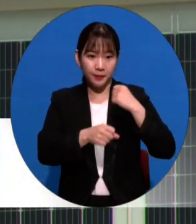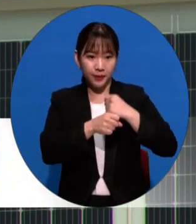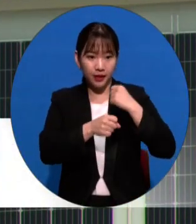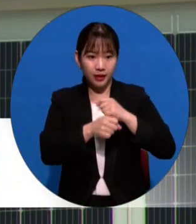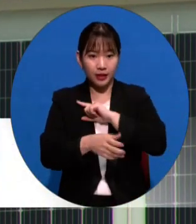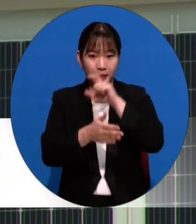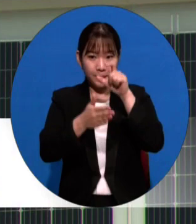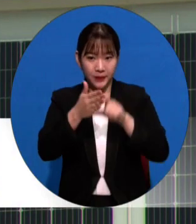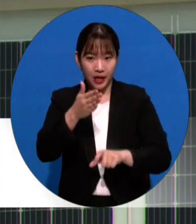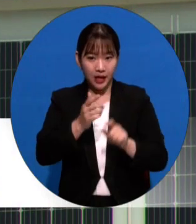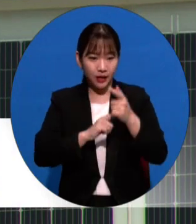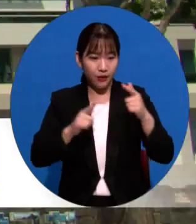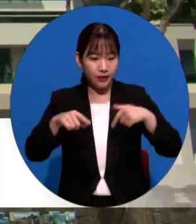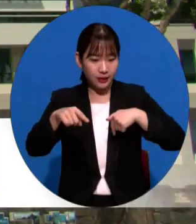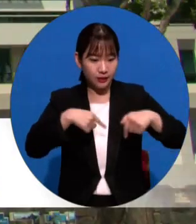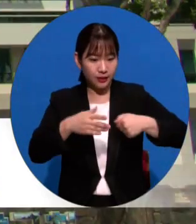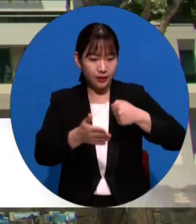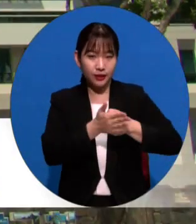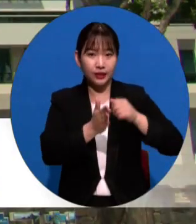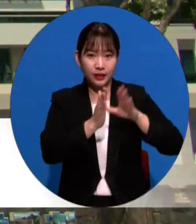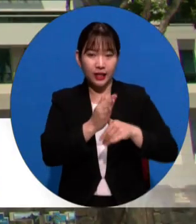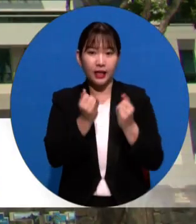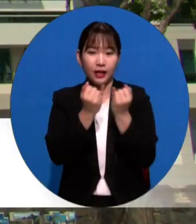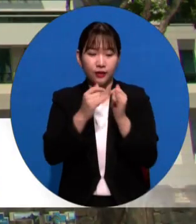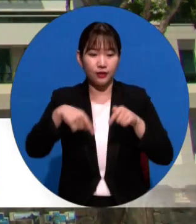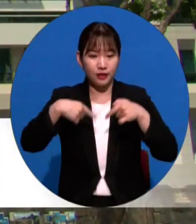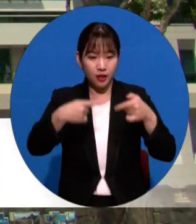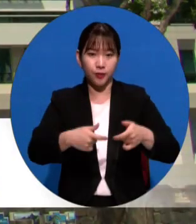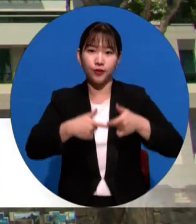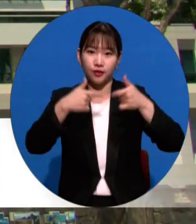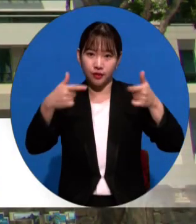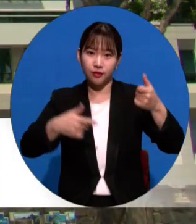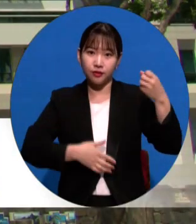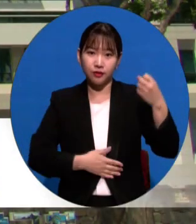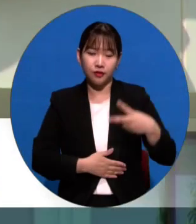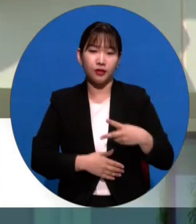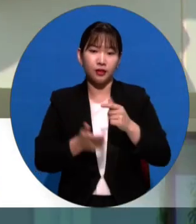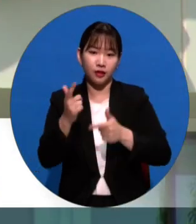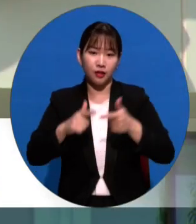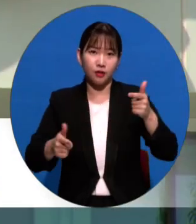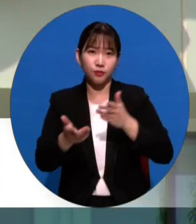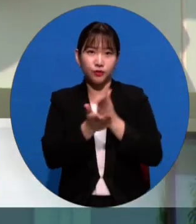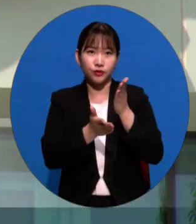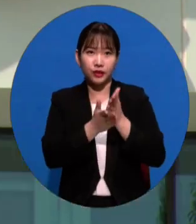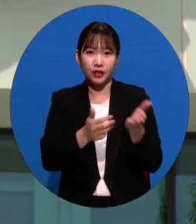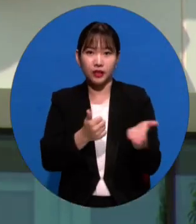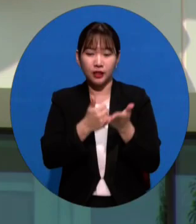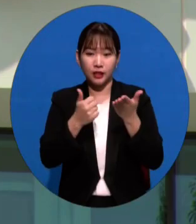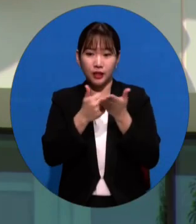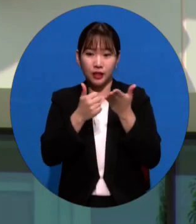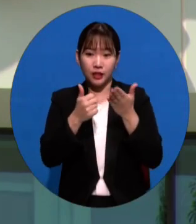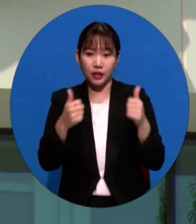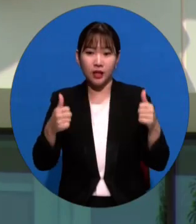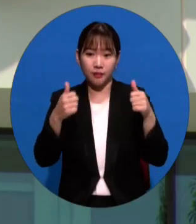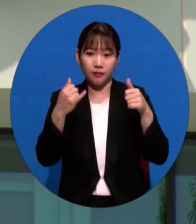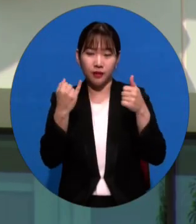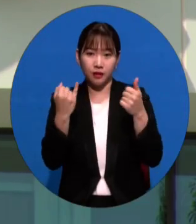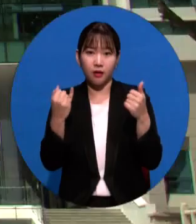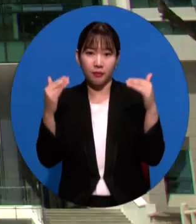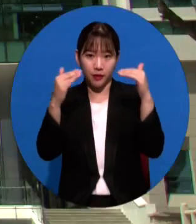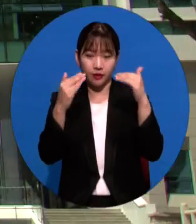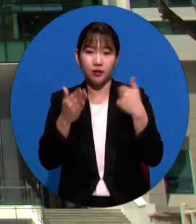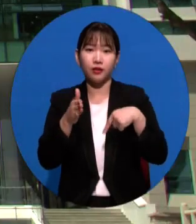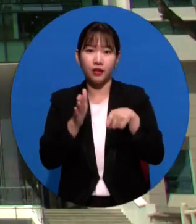구축된 명단을 각종 정책 결정 과정에 여성의 참여를 확대하고 다양한 분야에서 양성평등의견을 균형있게